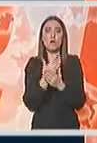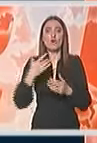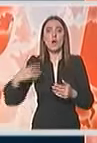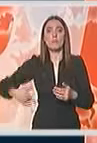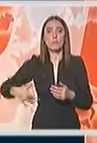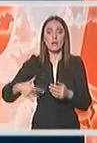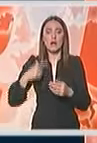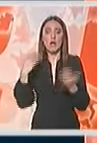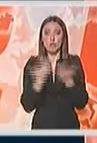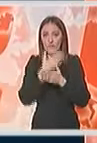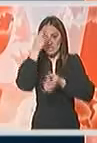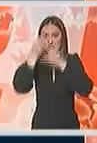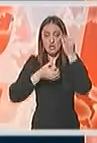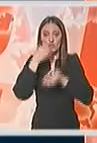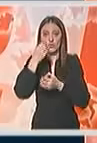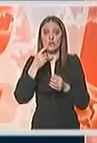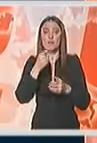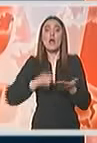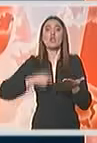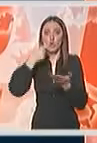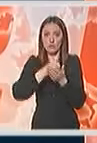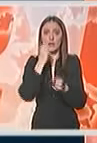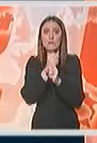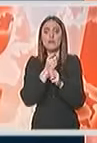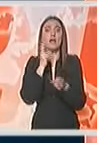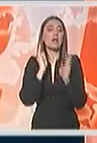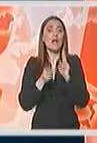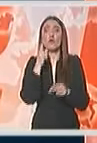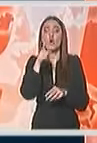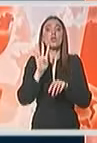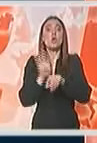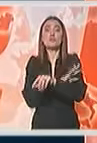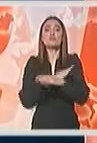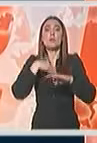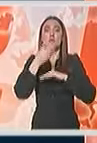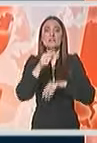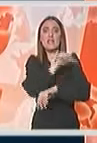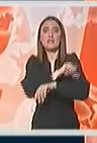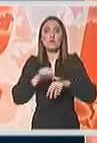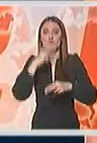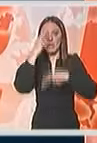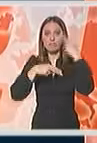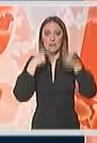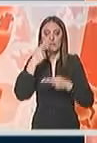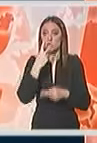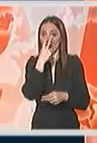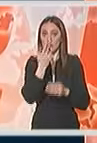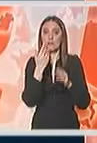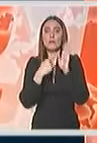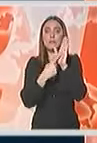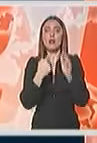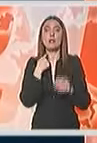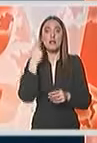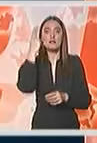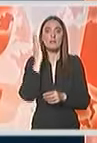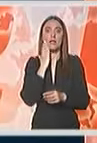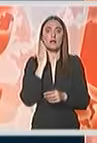bubregu. Novo istraživanje se bavi donatorima i time kako se oni osjećaju posle hiruške intervencije. Gledamo prilog Glasa